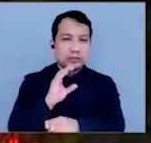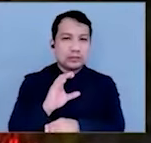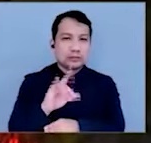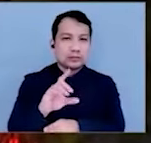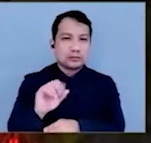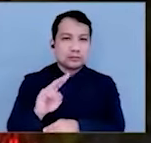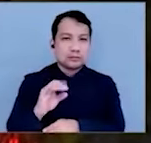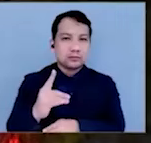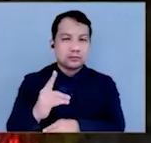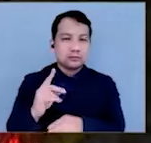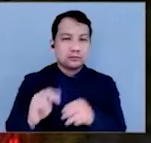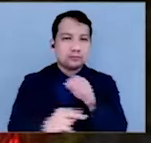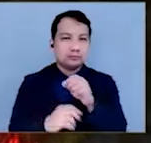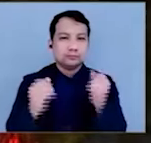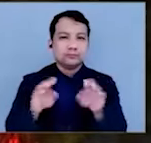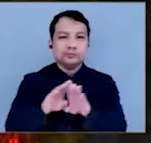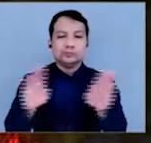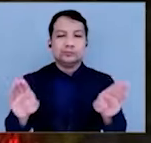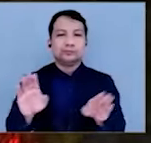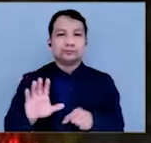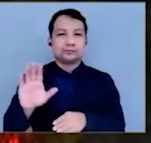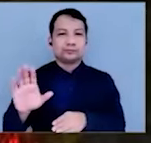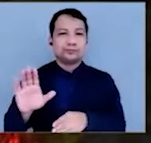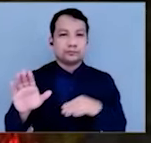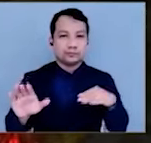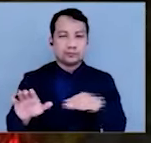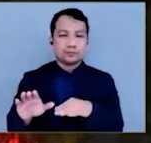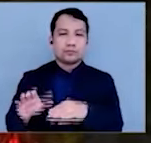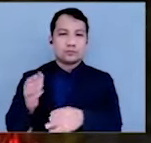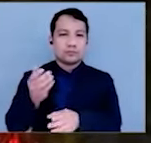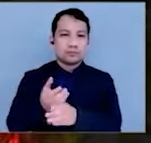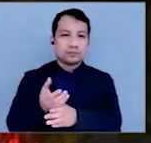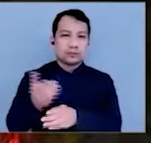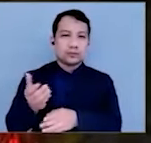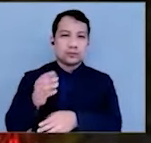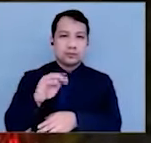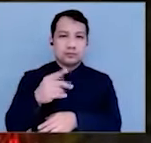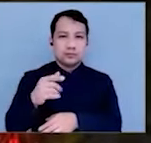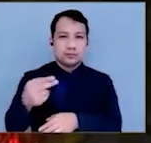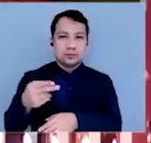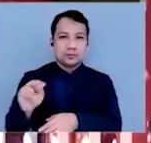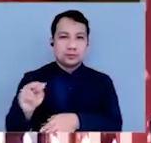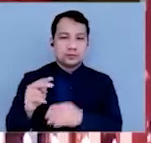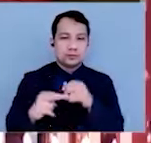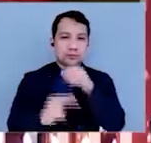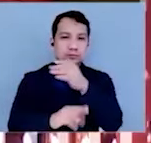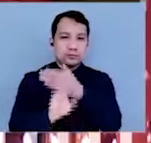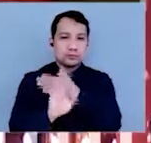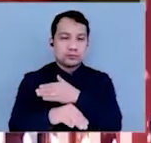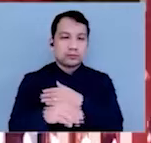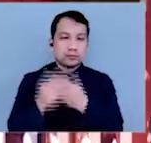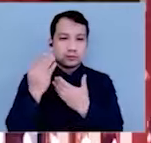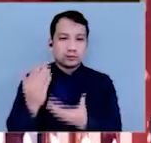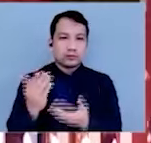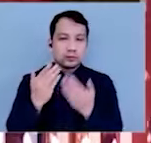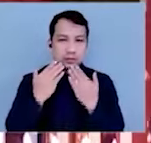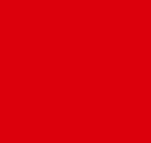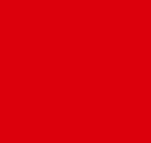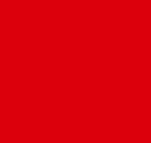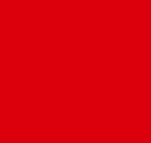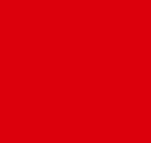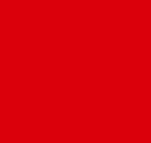Bridge, pero bukas at madaraanan ng mga sasakyan ang Manggahan Bridge. Balik sa inyo. Maraming salamat, Brian